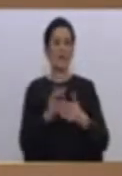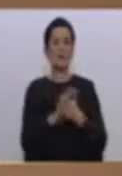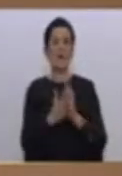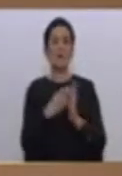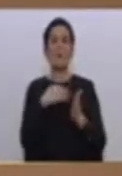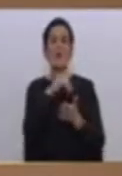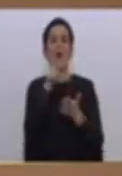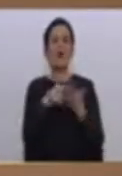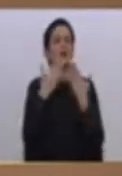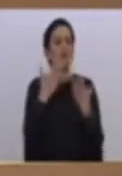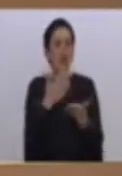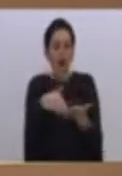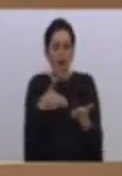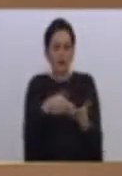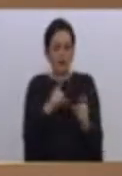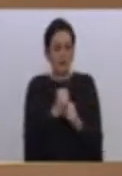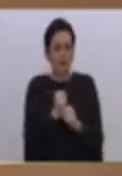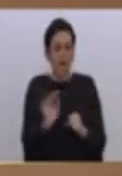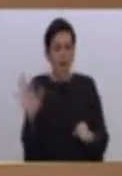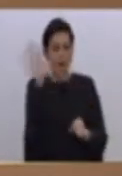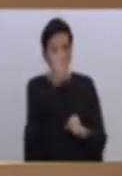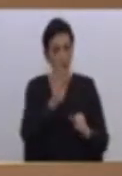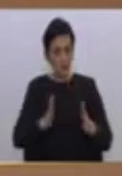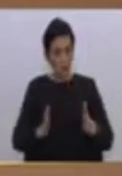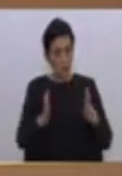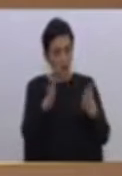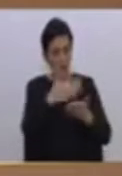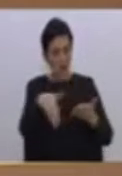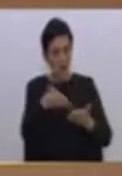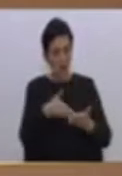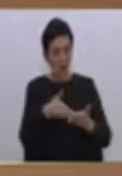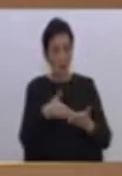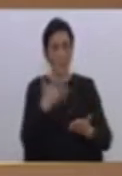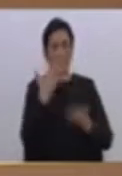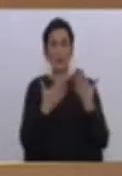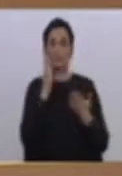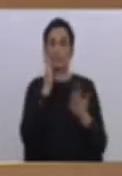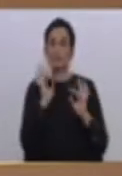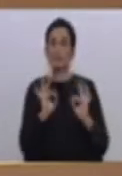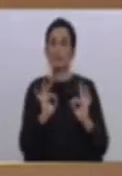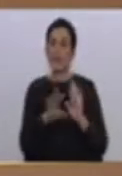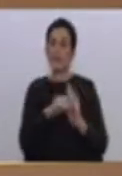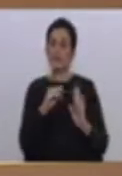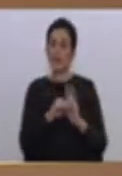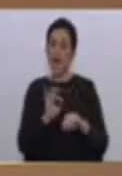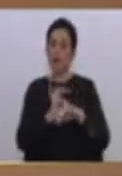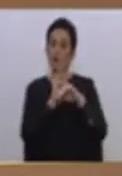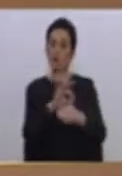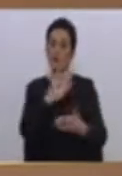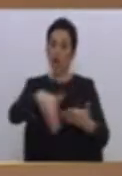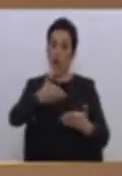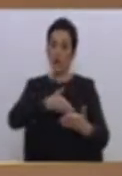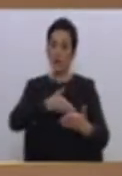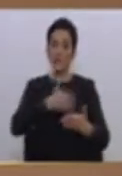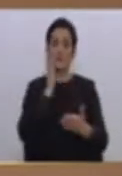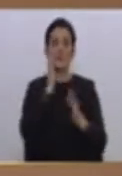გეკითხებით რას გაუკეთეთ ანულირება? ევროპულ გზას გაუკეთეთ ანულირება? უბრალოდ სამართლიანი არჩევნების ჩატარებას გაუკეთეთ ანულირება?